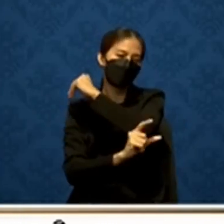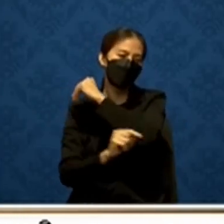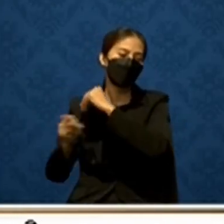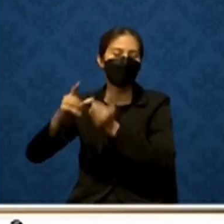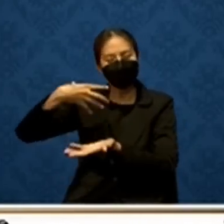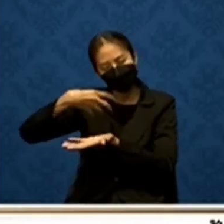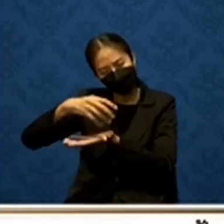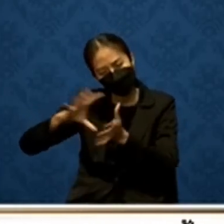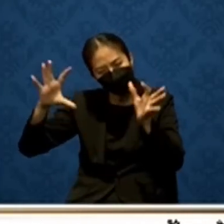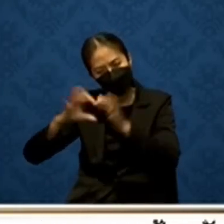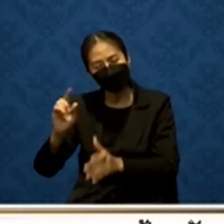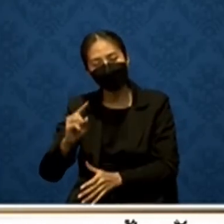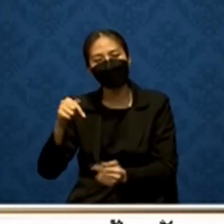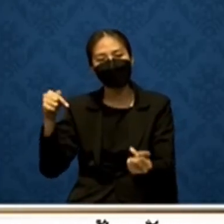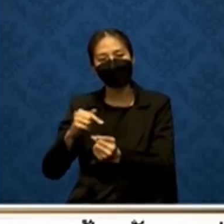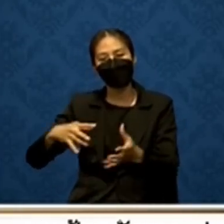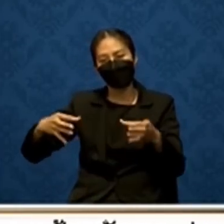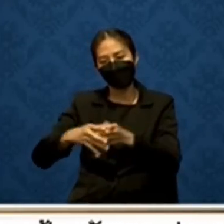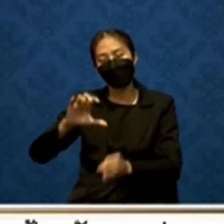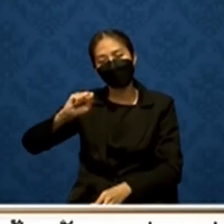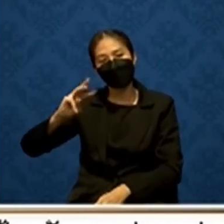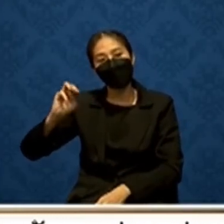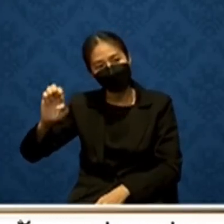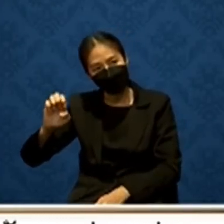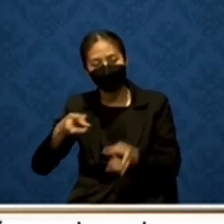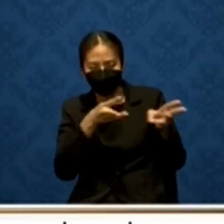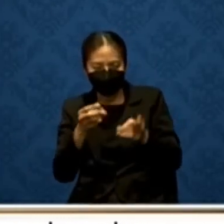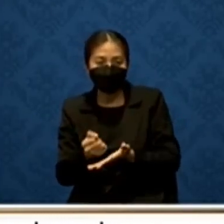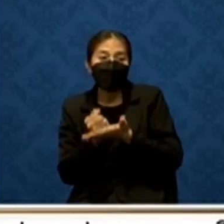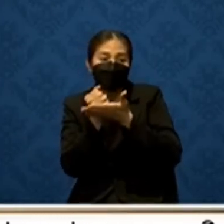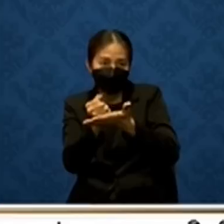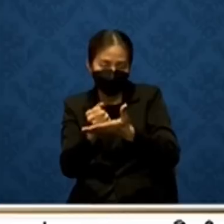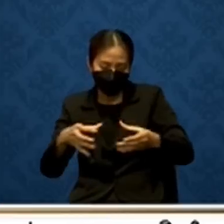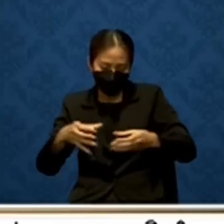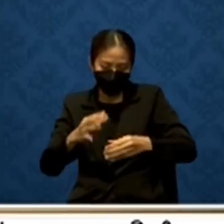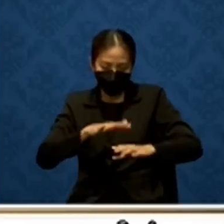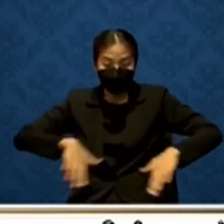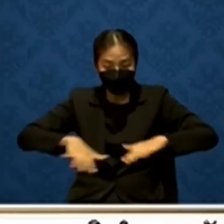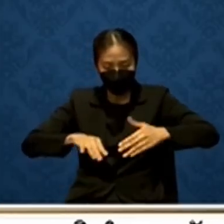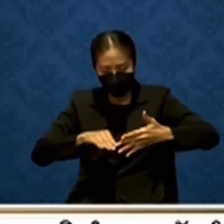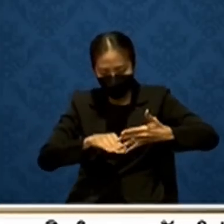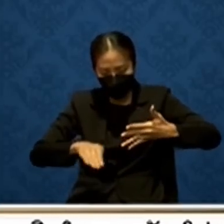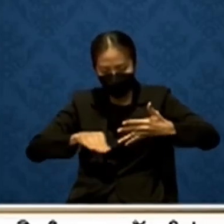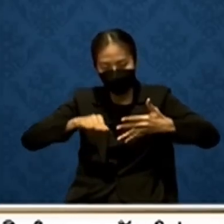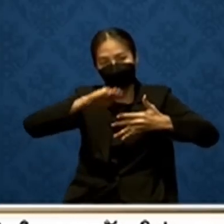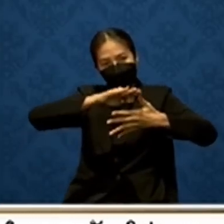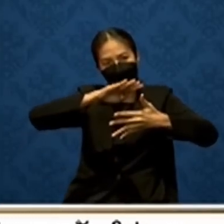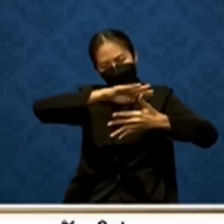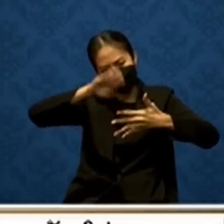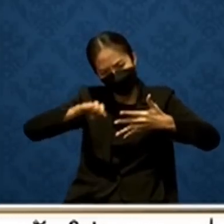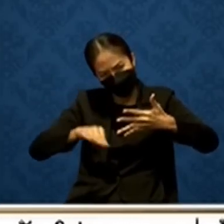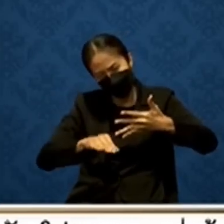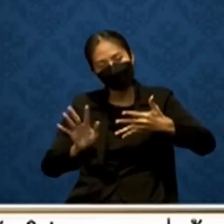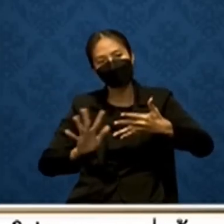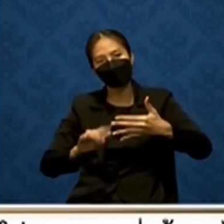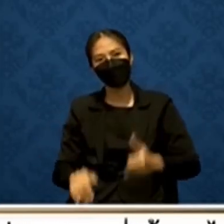เขา ว่าการทจะช่วยเหอ SME จากลางขนบใหนาตายเปนยัไถ้าผมเป็น SME แล้วผมจะไป Digital รถบารสง